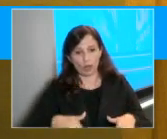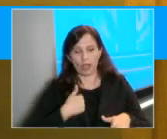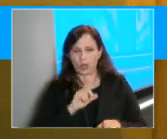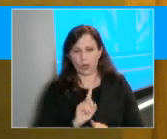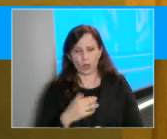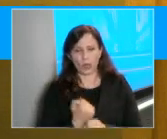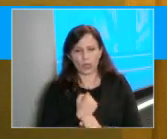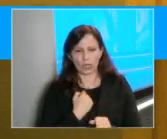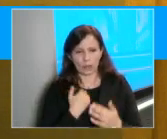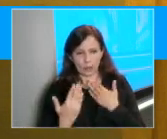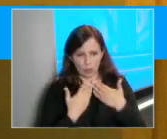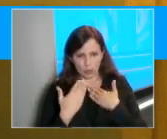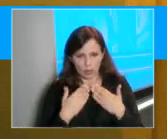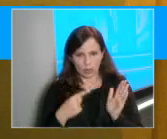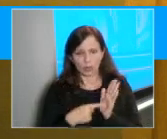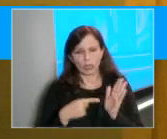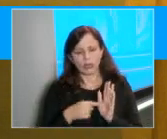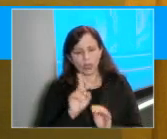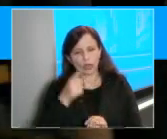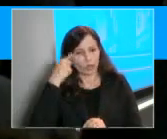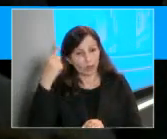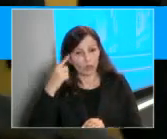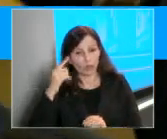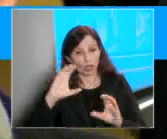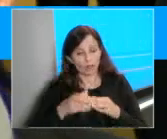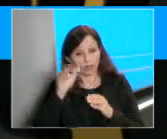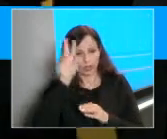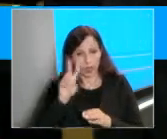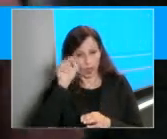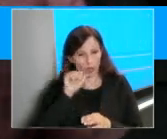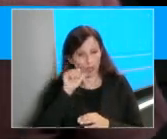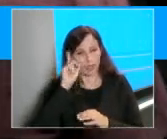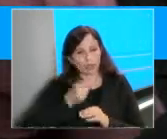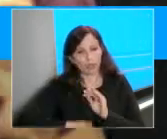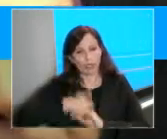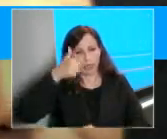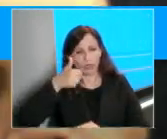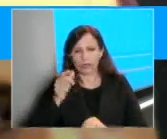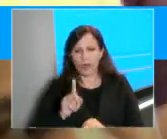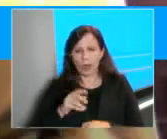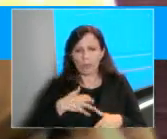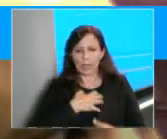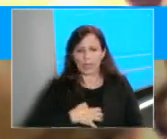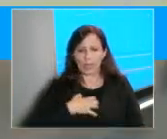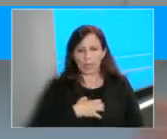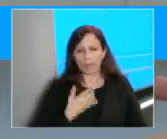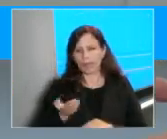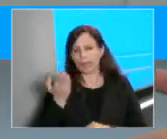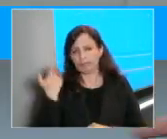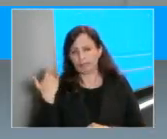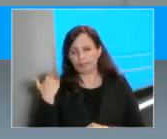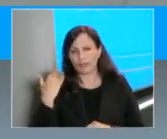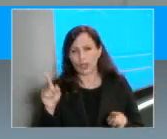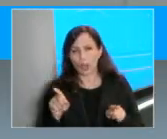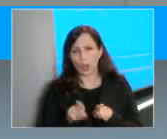אנחנו לא מאמינים שכחול לבן צריכים להניק את המדינה. תגיד, אתם לא מתגעגעים בשס לשנות ה-80 העליזות, שבאמת הייתם יכולים להיות מה שלי במה